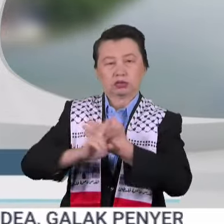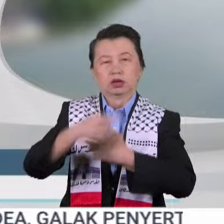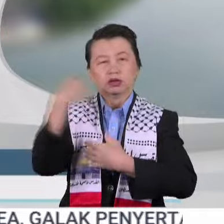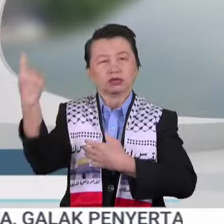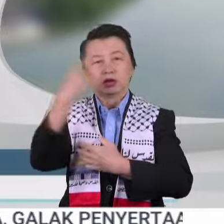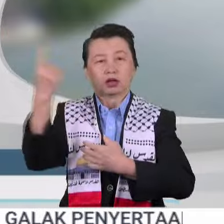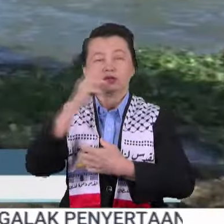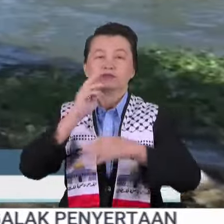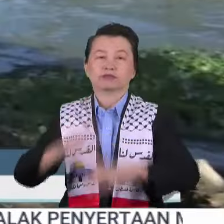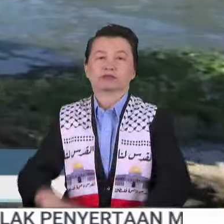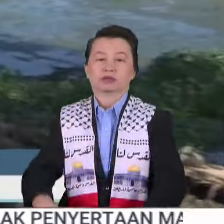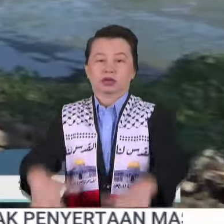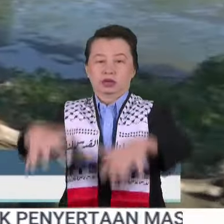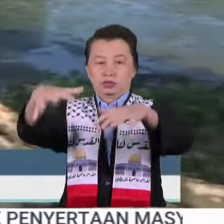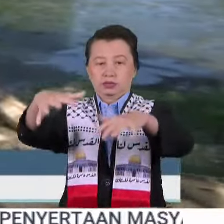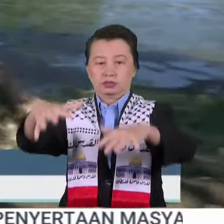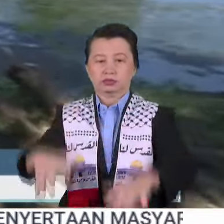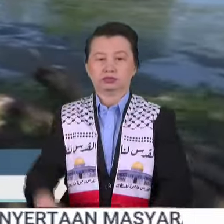banjir.